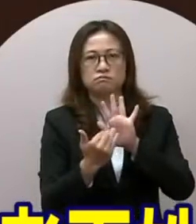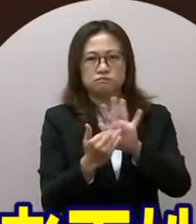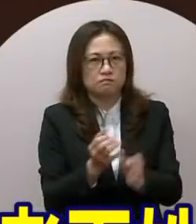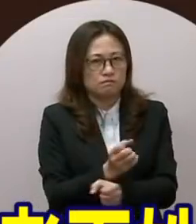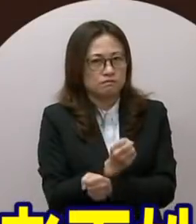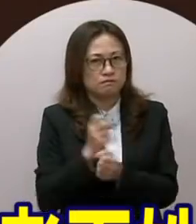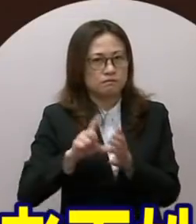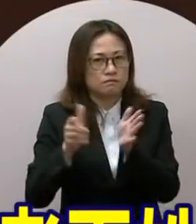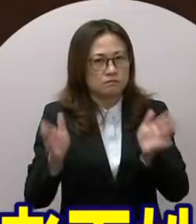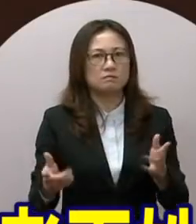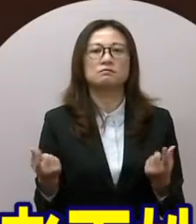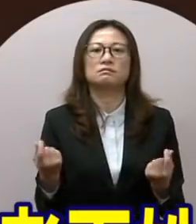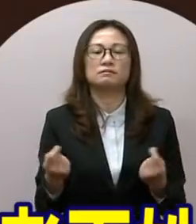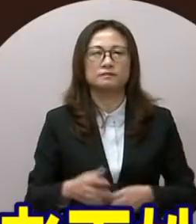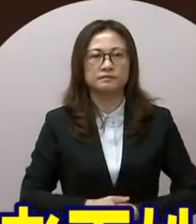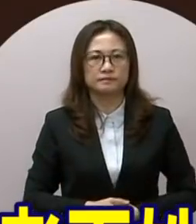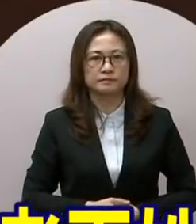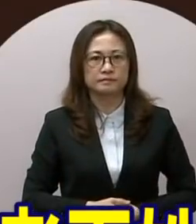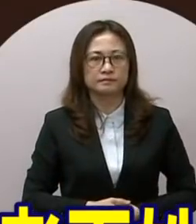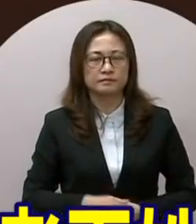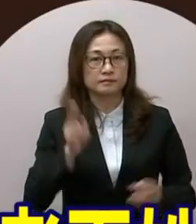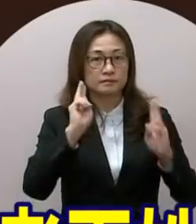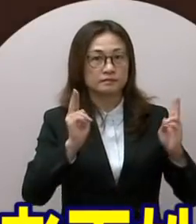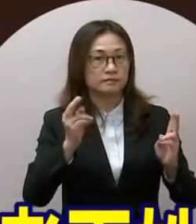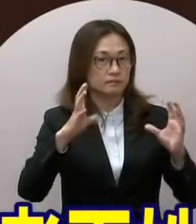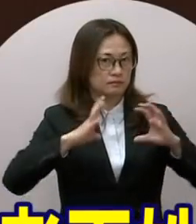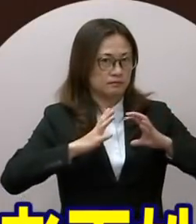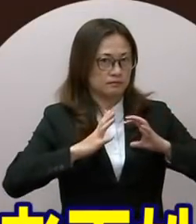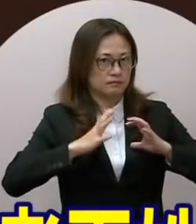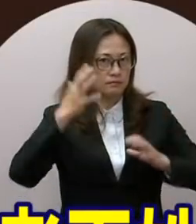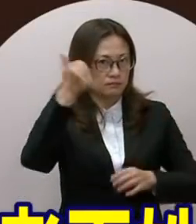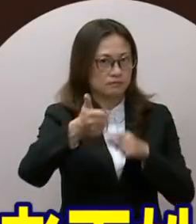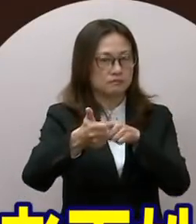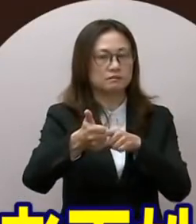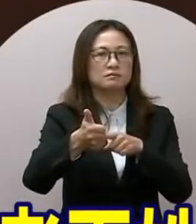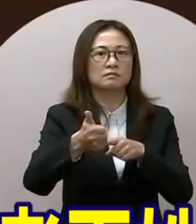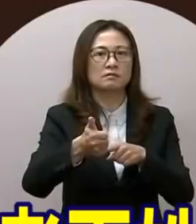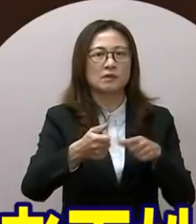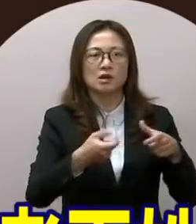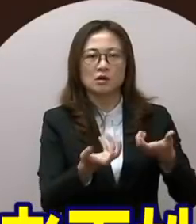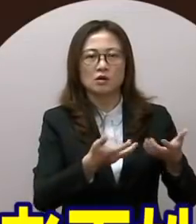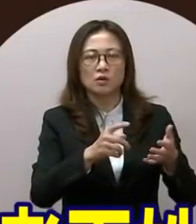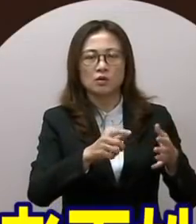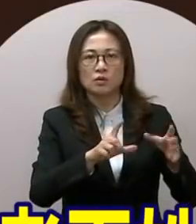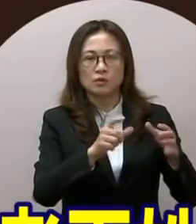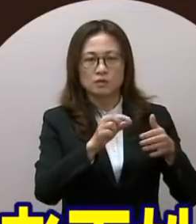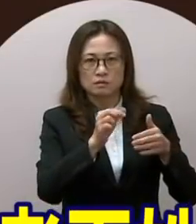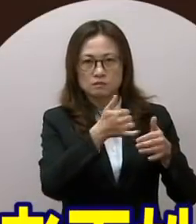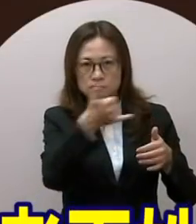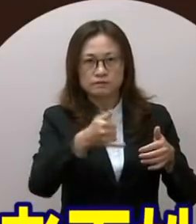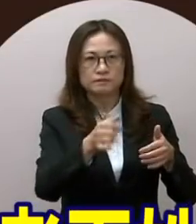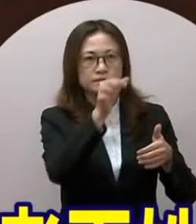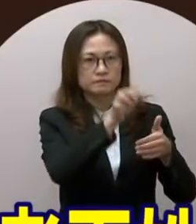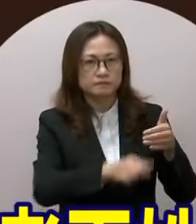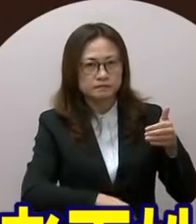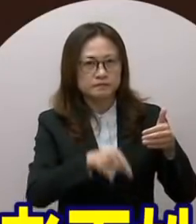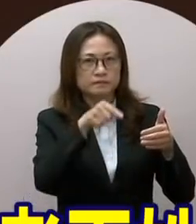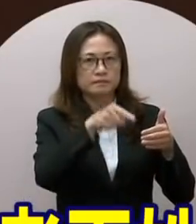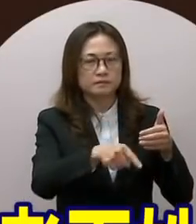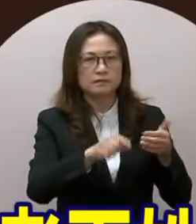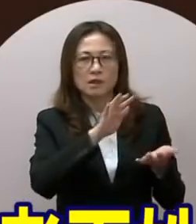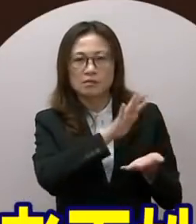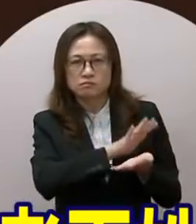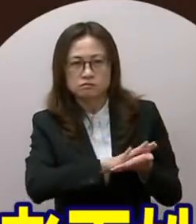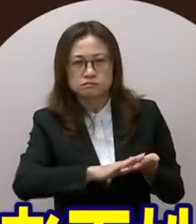内。指挥官不仅有违公务员应遵守的廉政规范，还违反自